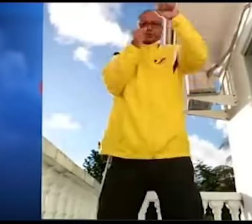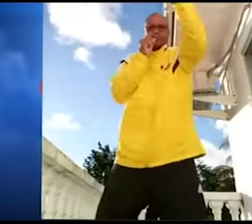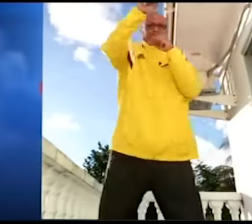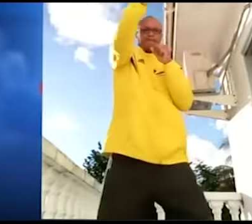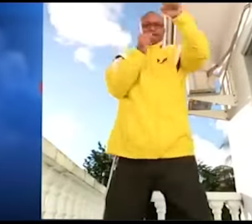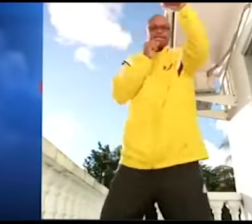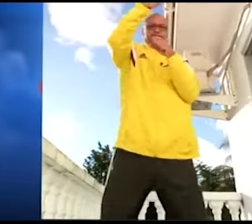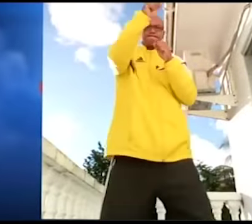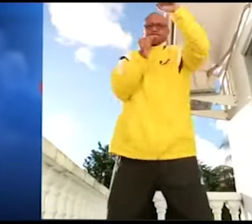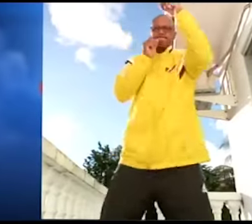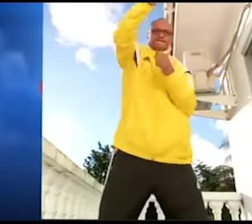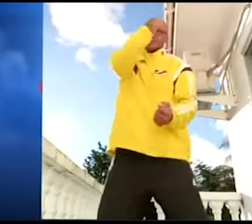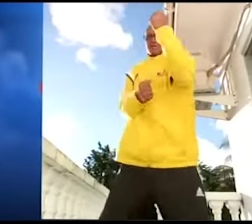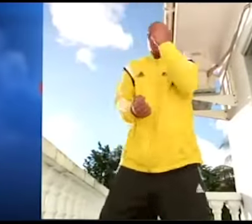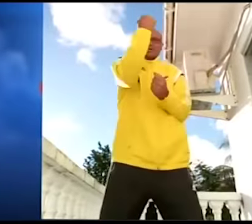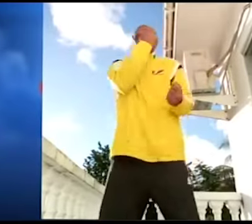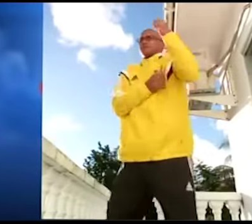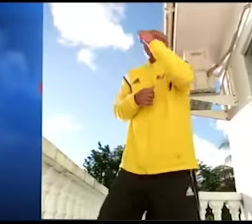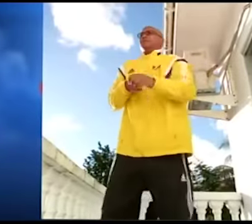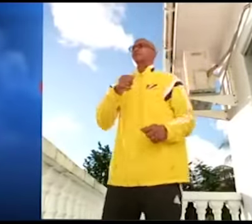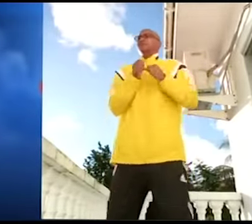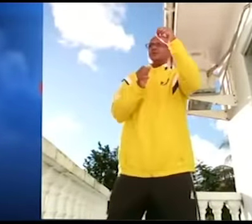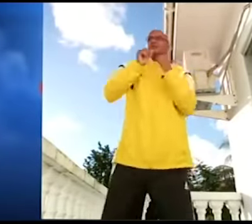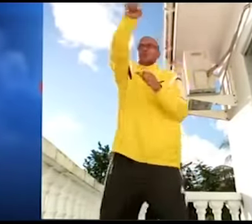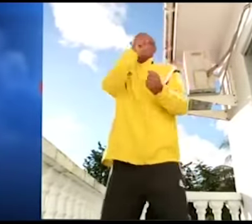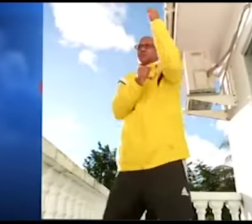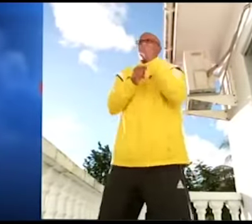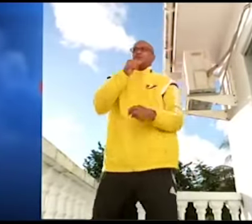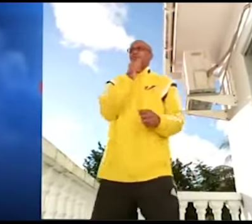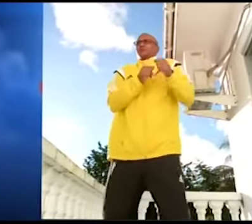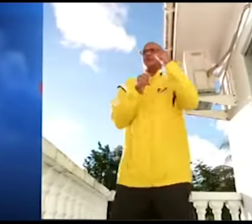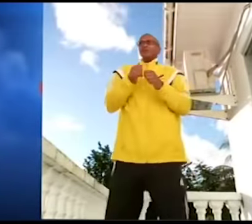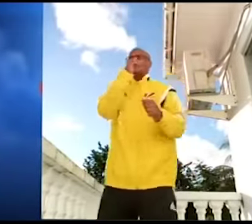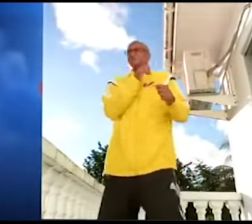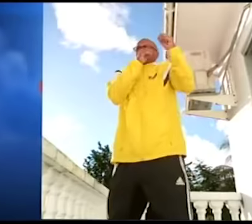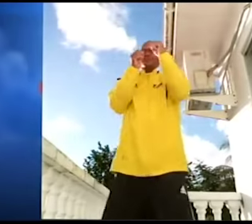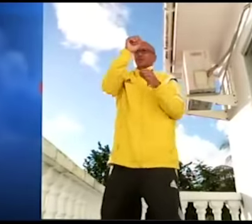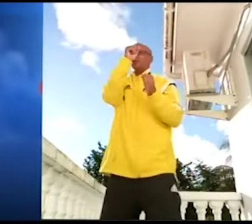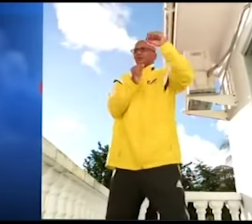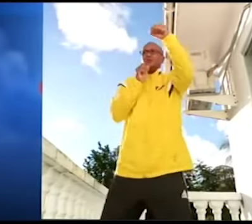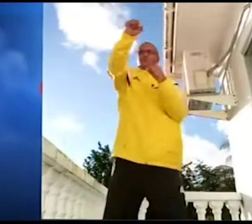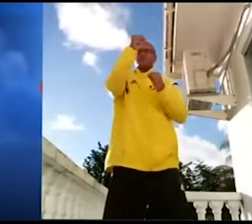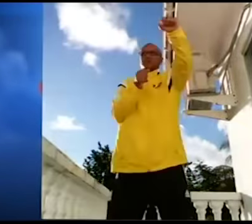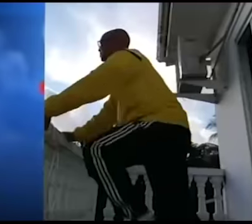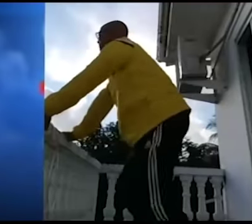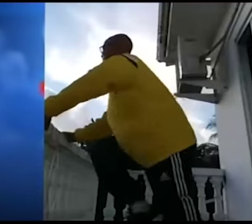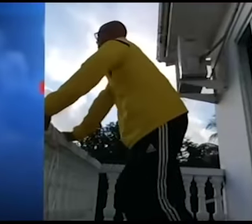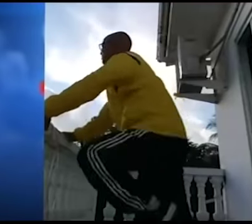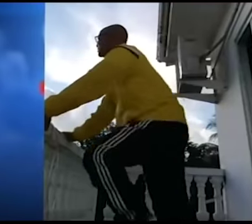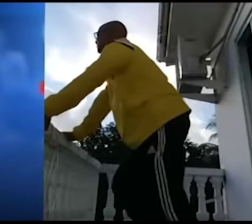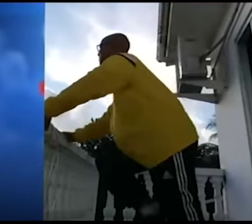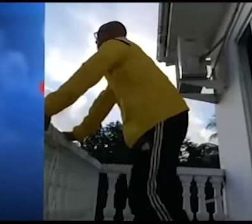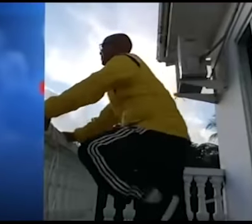rappelle, il a déjà remporté médaille d'argent aussi dans le Commonwealth et aussi qualifié deux fois qu'en finale, ça peut être mondial la